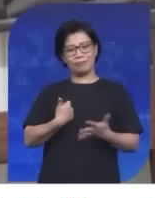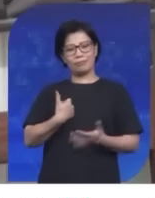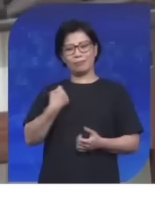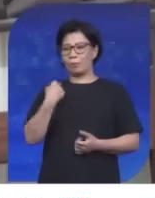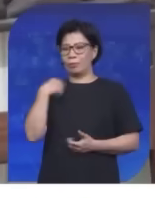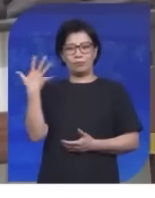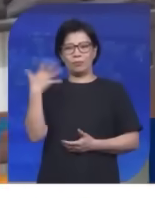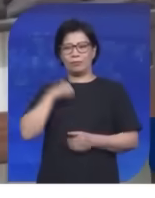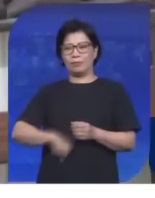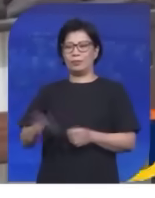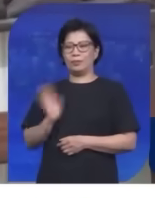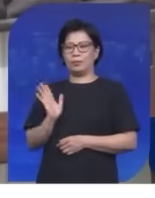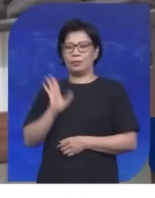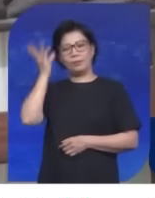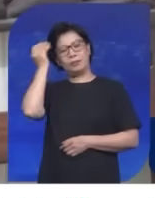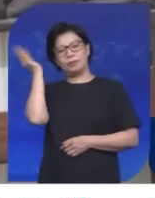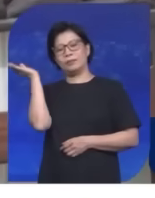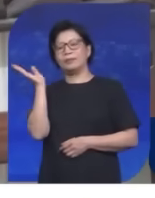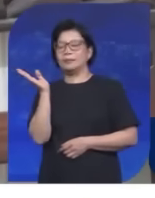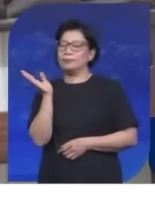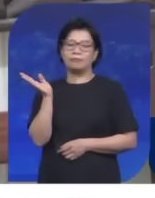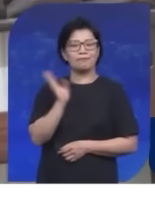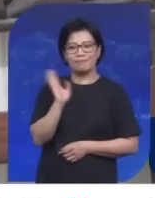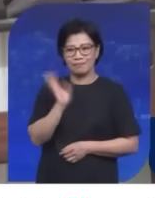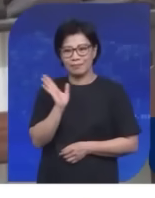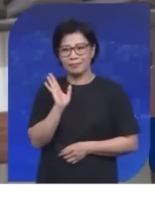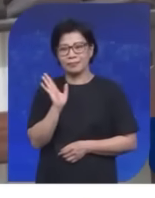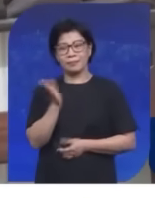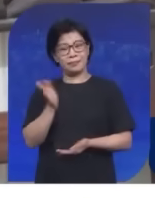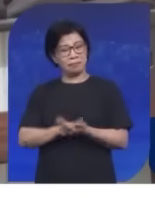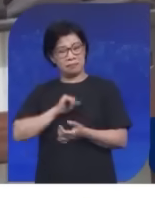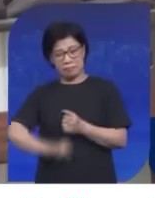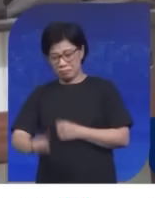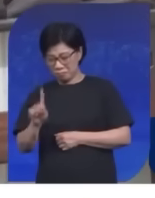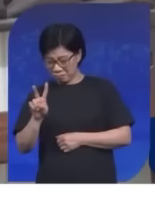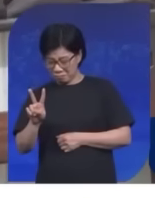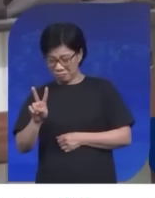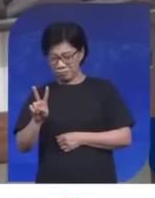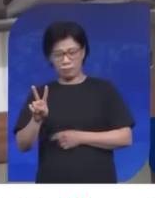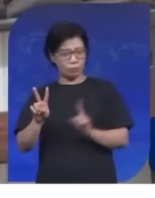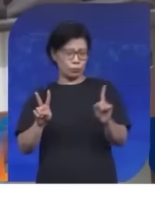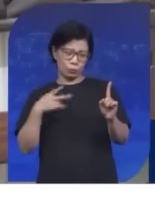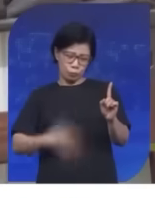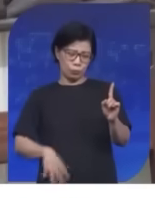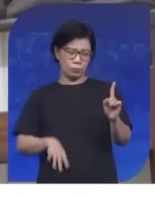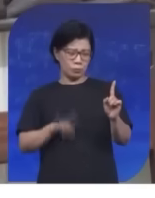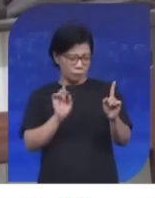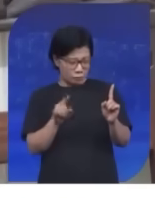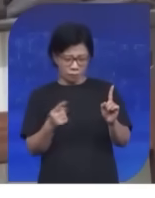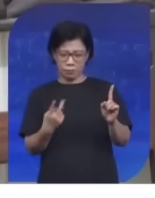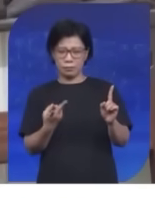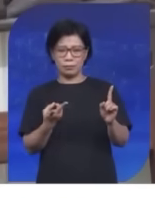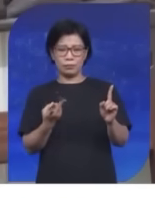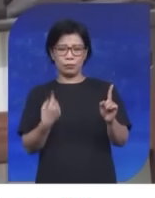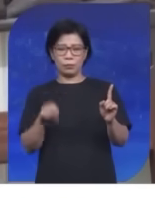nó ra. Có nhiều cái để em phải suy nghĩ để mà mình có nên thêm một đứa nữa hay không, hay là đã đủ một đứa rồi. Thì mình cũng biết là nếu mà